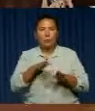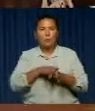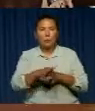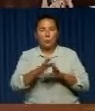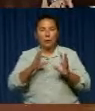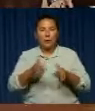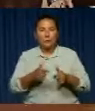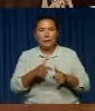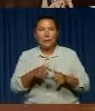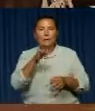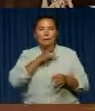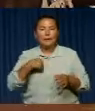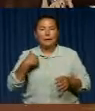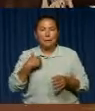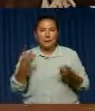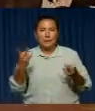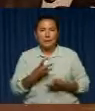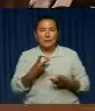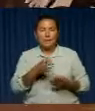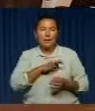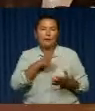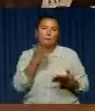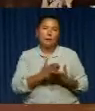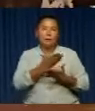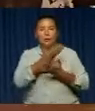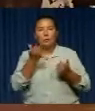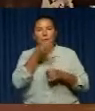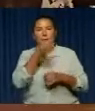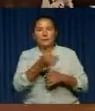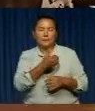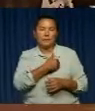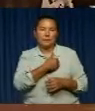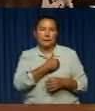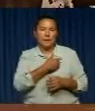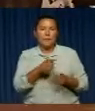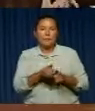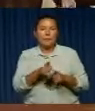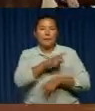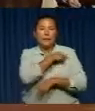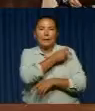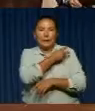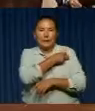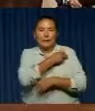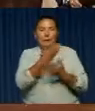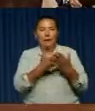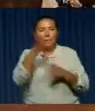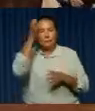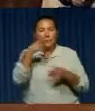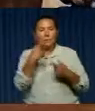болып, жаппай витаминдерге жүгінудеміз. Пайдасы бар ма, жоқ па, әйтеуір қолданамыз. Дәрігер ретінде ақыл кеңесіңіз